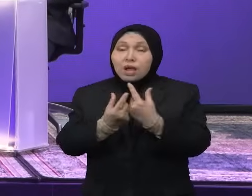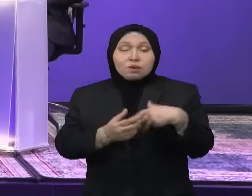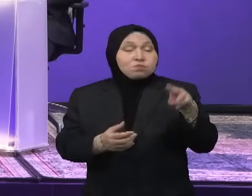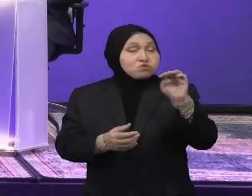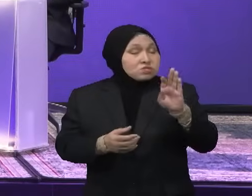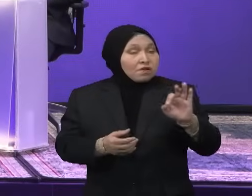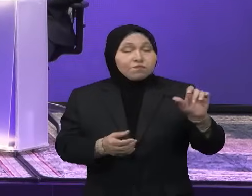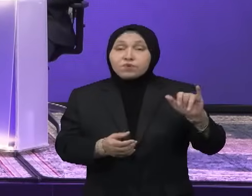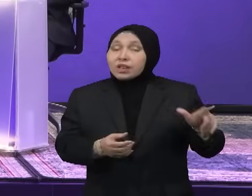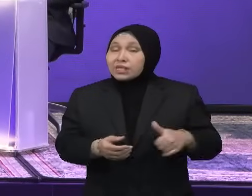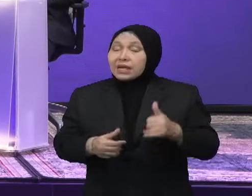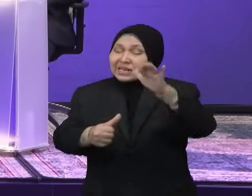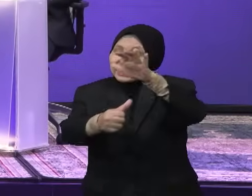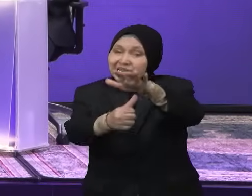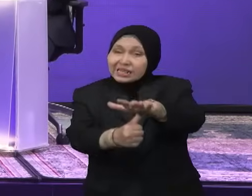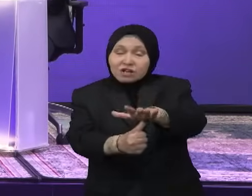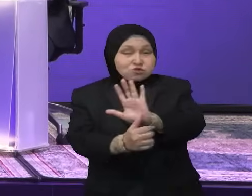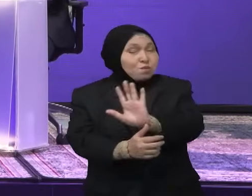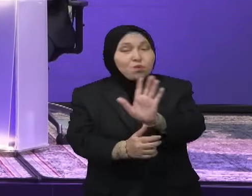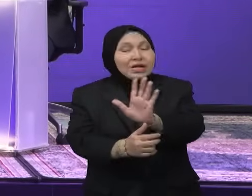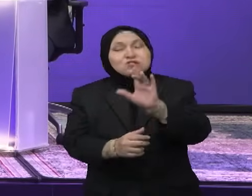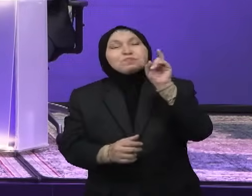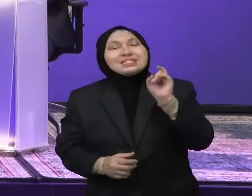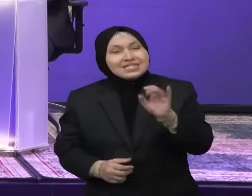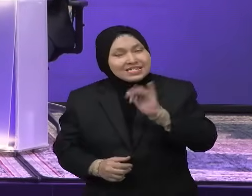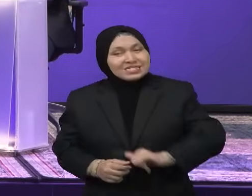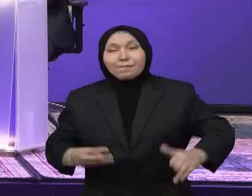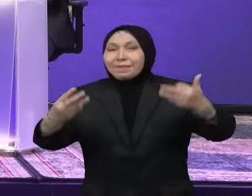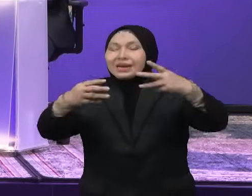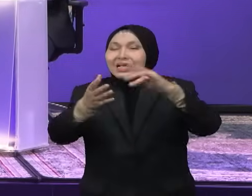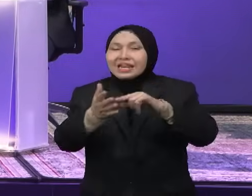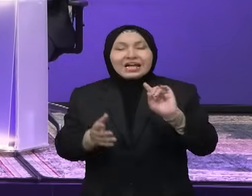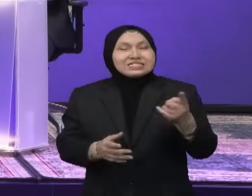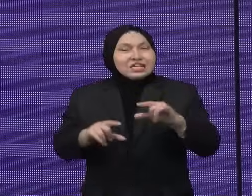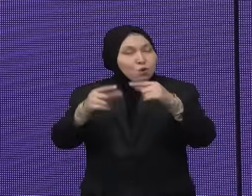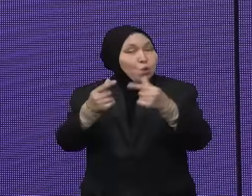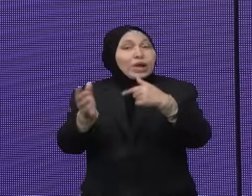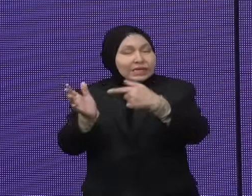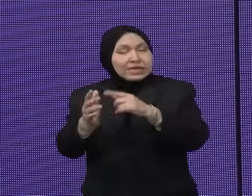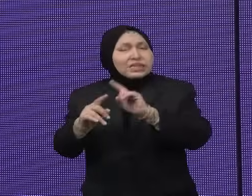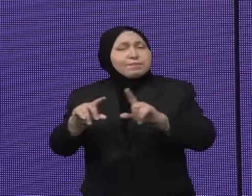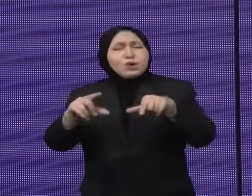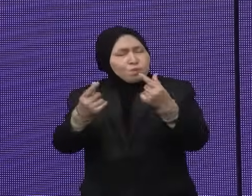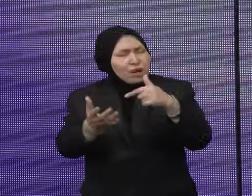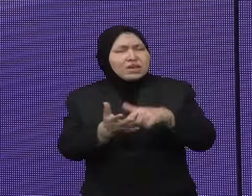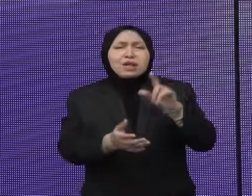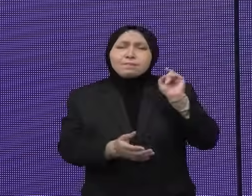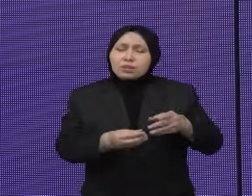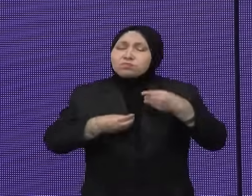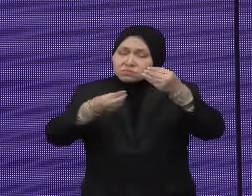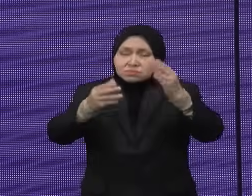yang yang ditindas. Bukanlah semestinya peperang ini hanya pada golongan ini, tetapi kumpulan inilah yang perlu